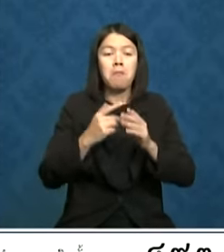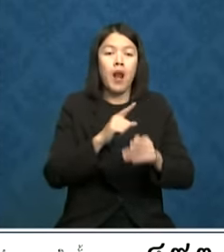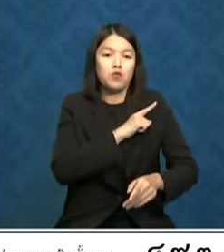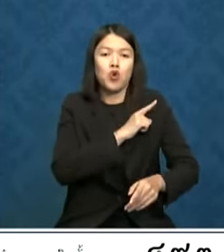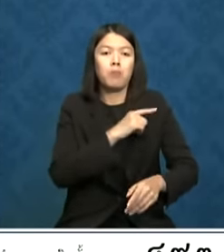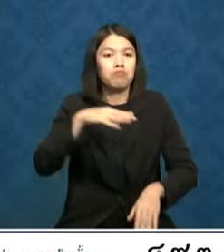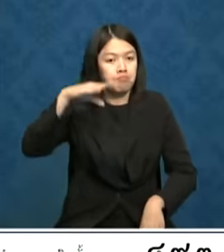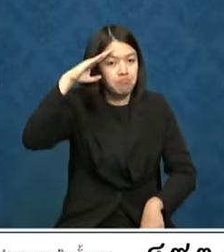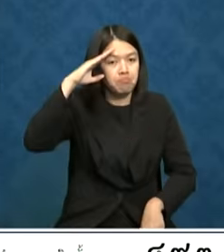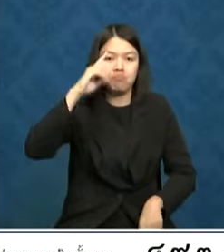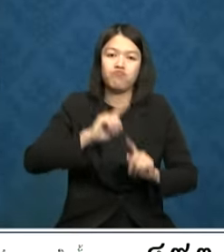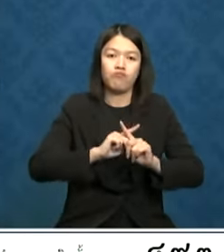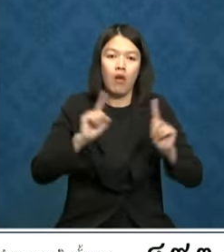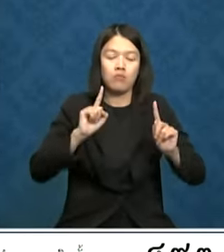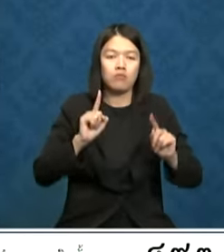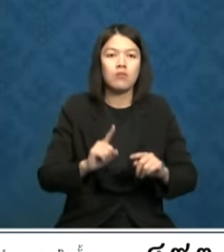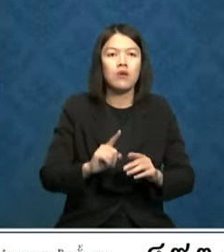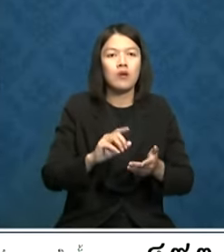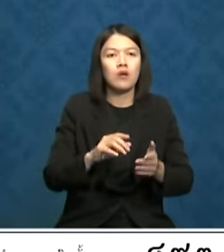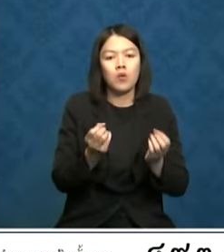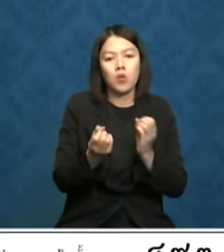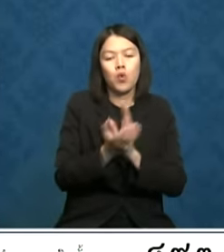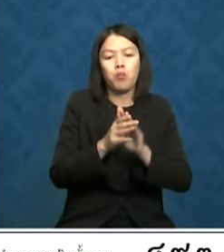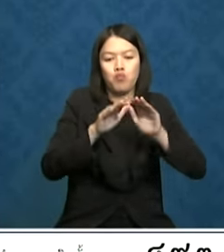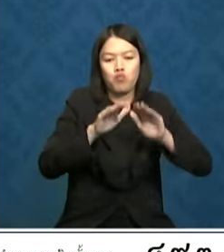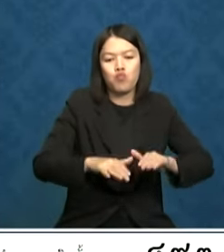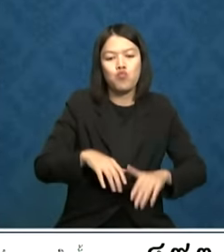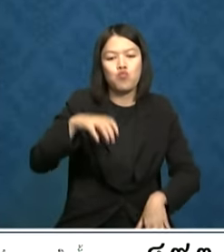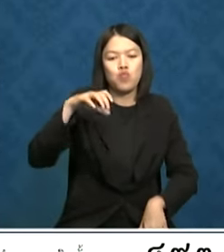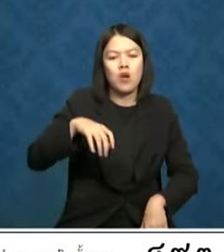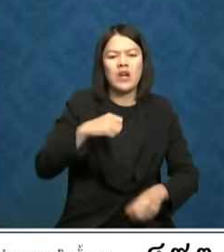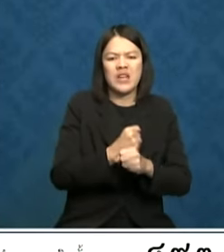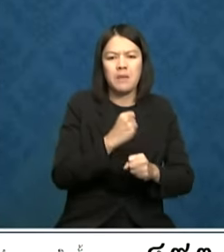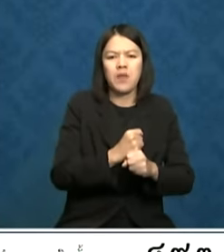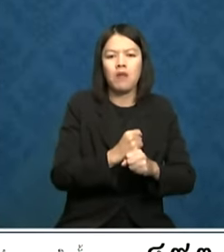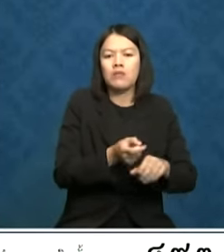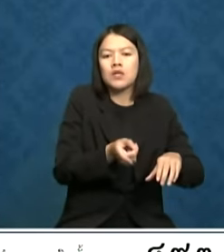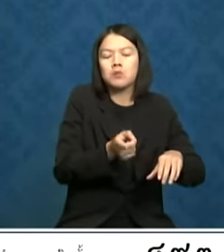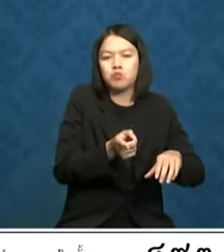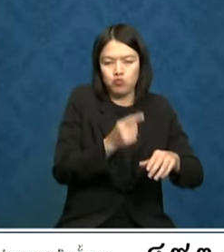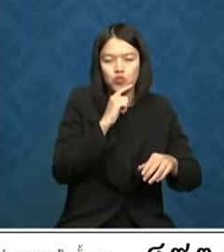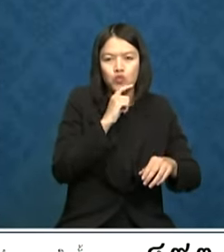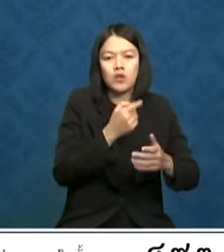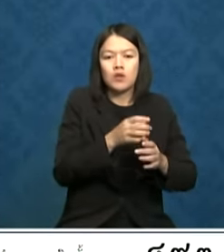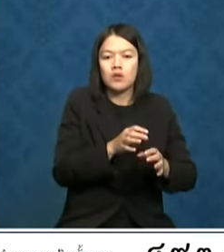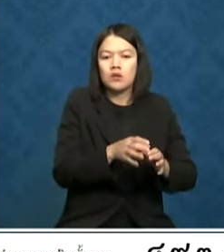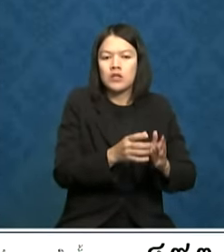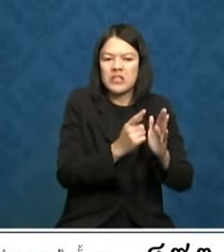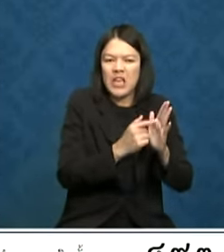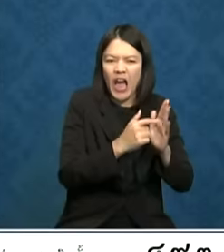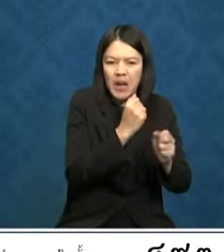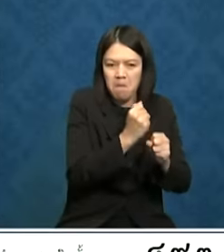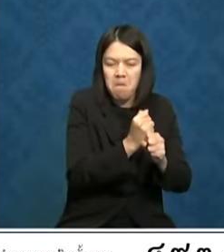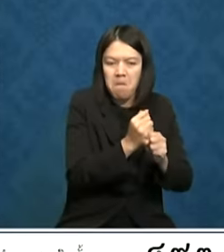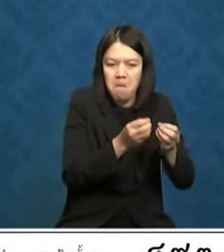ทัพนะคะผลกระทบจากการตัดงบคือโรงงานเภสัชกรรมทหารจะยังคงมีกำลังการผลิตเท่าเดิมและหากมีความจำเป็นต้องผลิตยาเพิ่ม